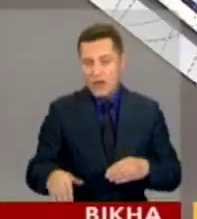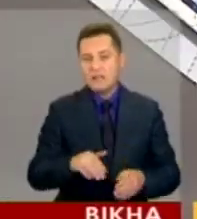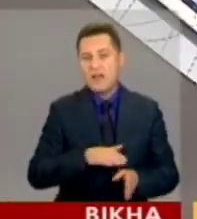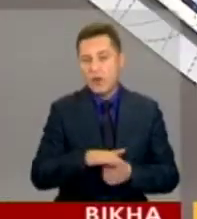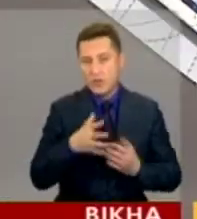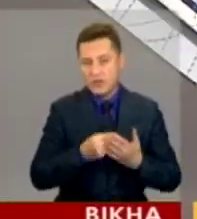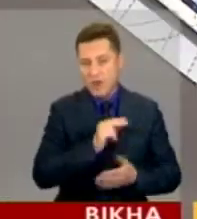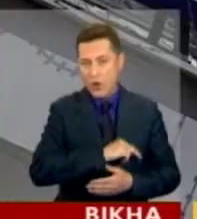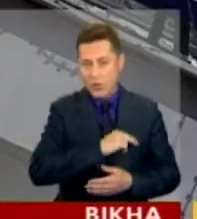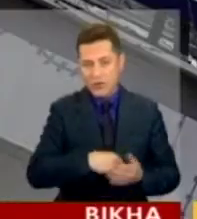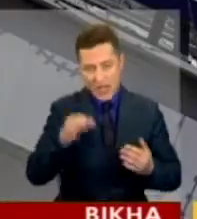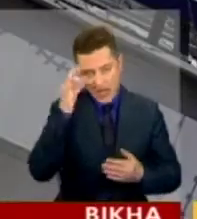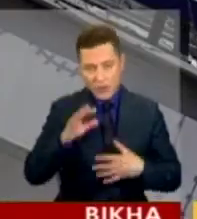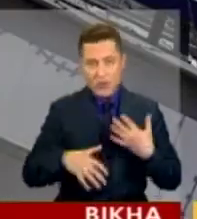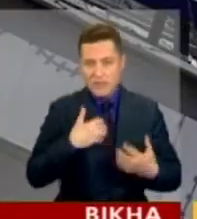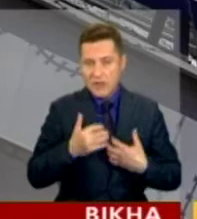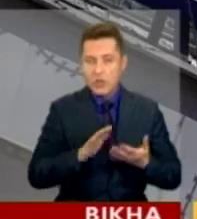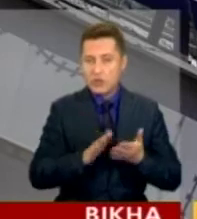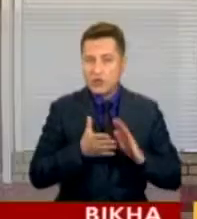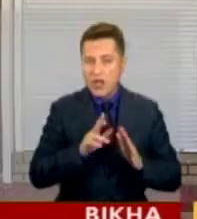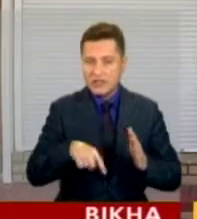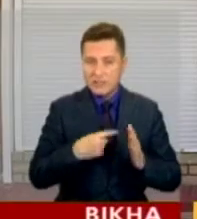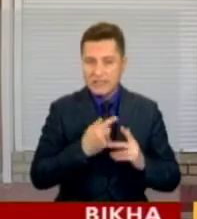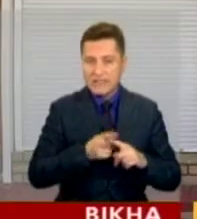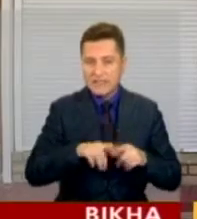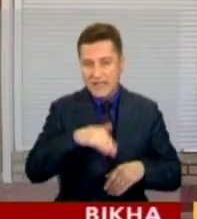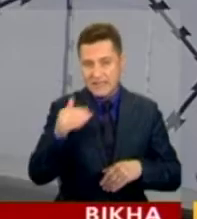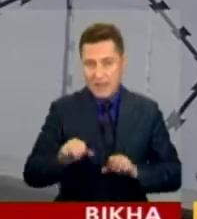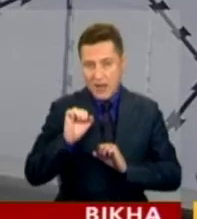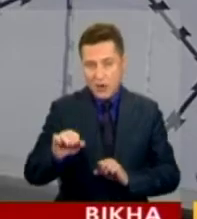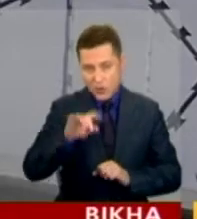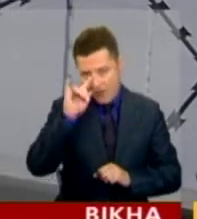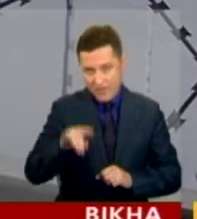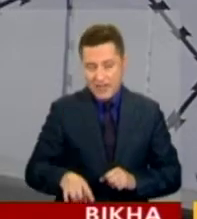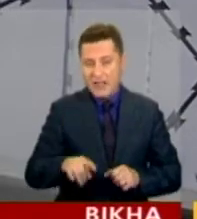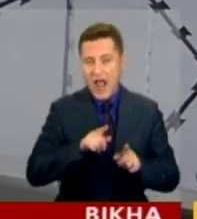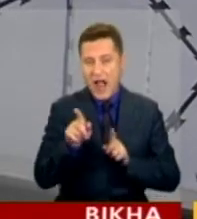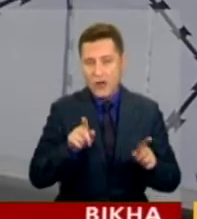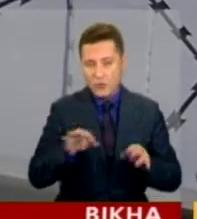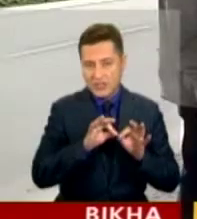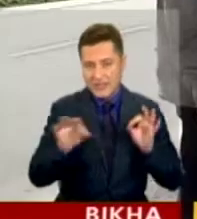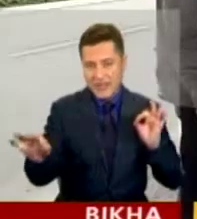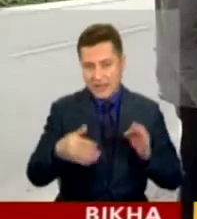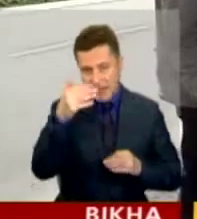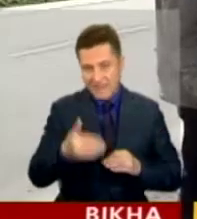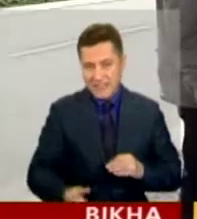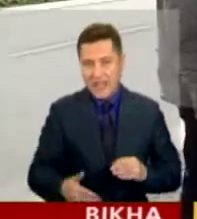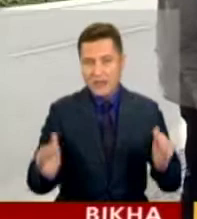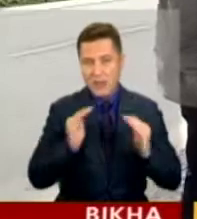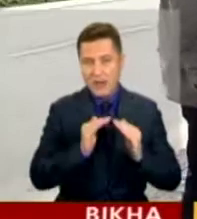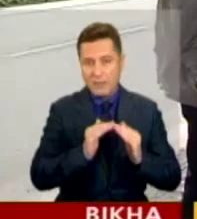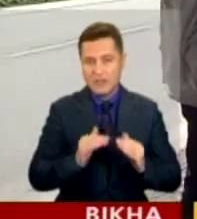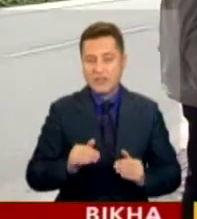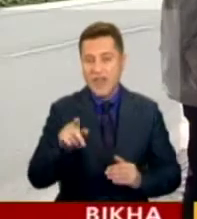що нагадує про неспокійну ситуацію у місті, це забарикадовані вікна та ключі-дріт на фасаді приміщення. Сергій Шахов